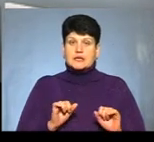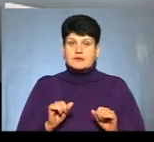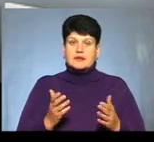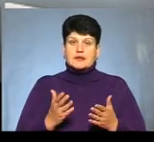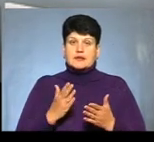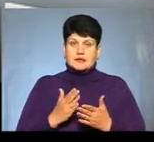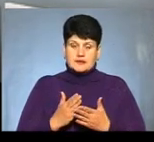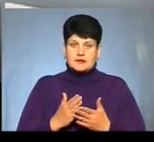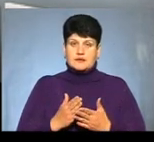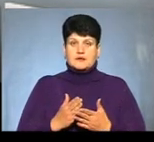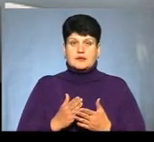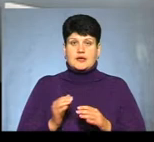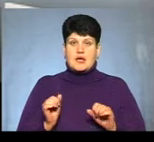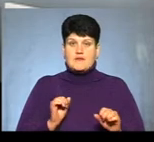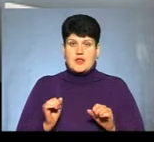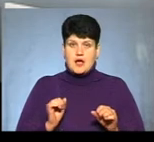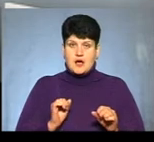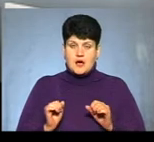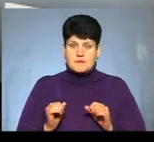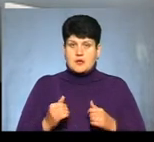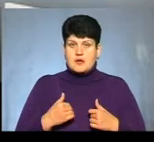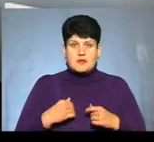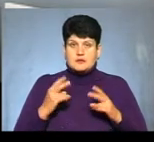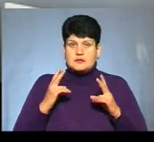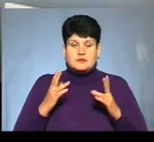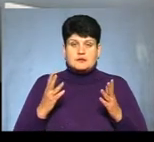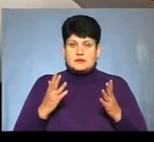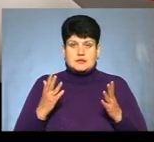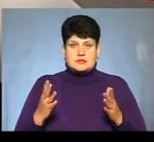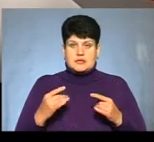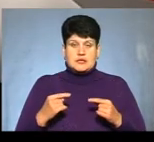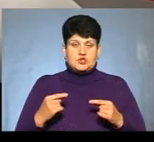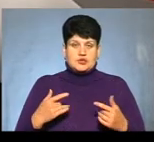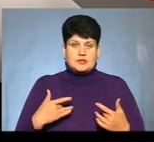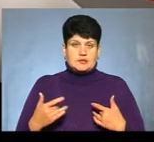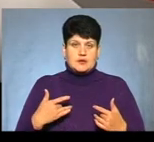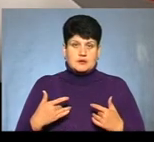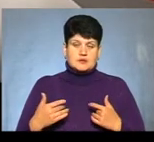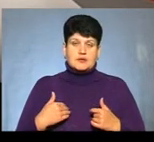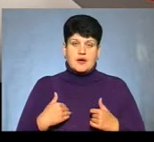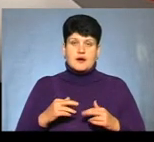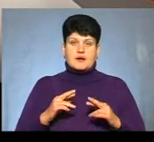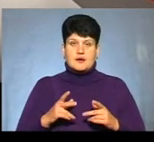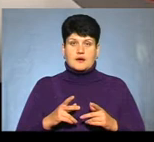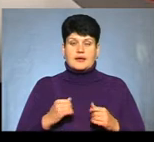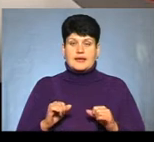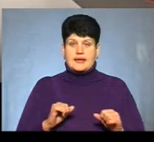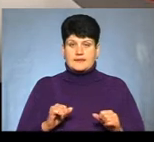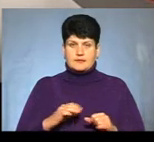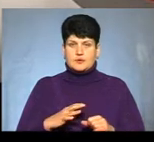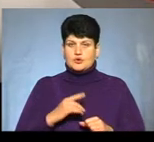ті керівники, які є, стали керівниками, а я не знаю, як в інших театрах. Я, наприклад, як